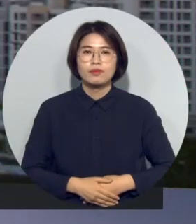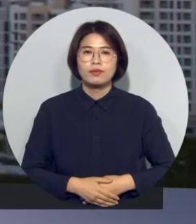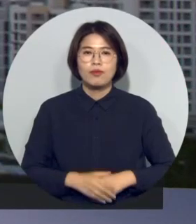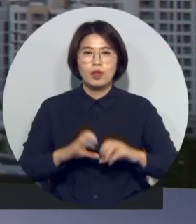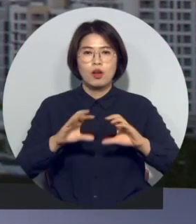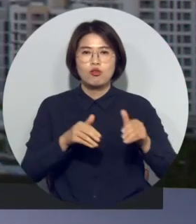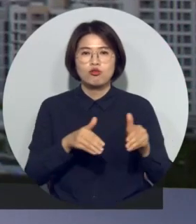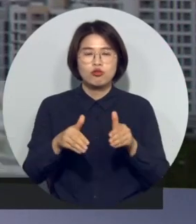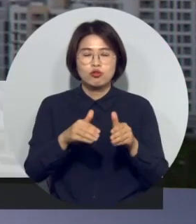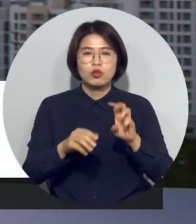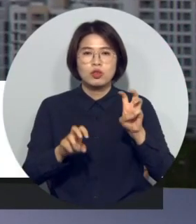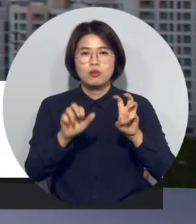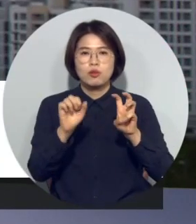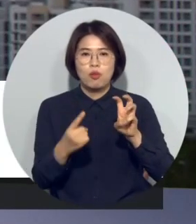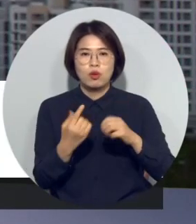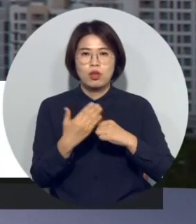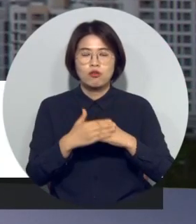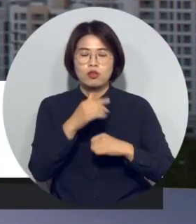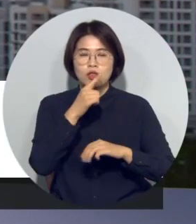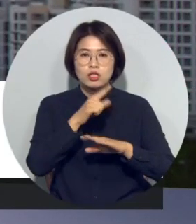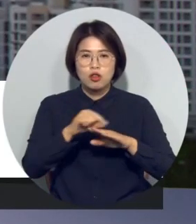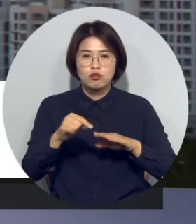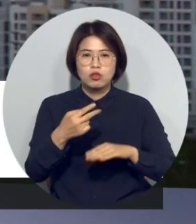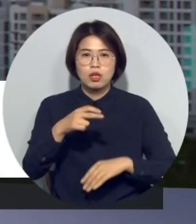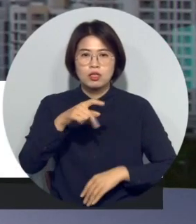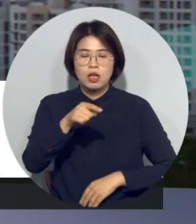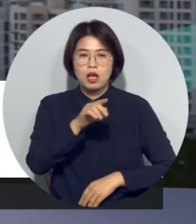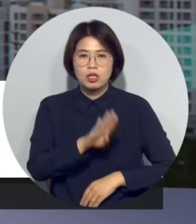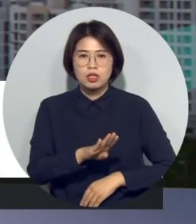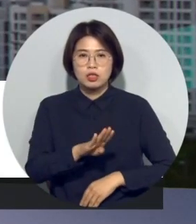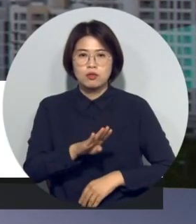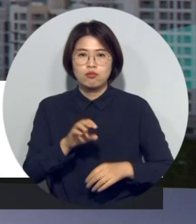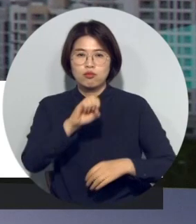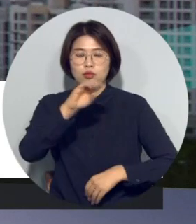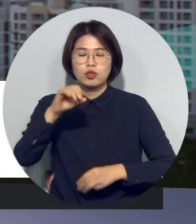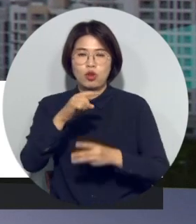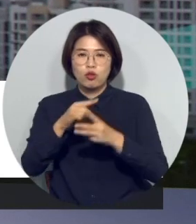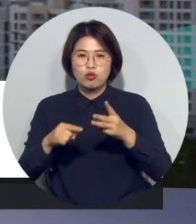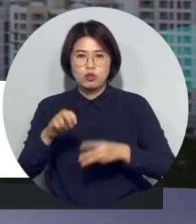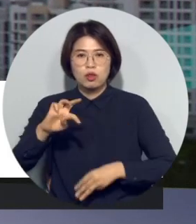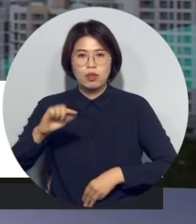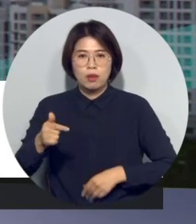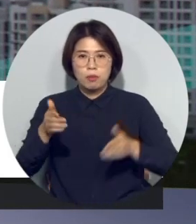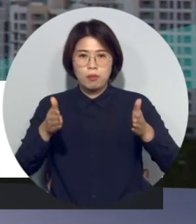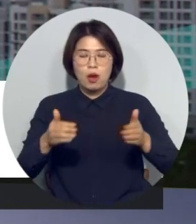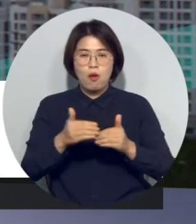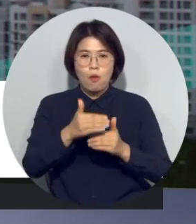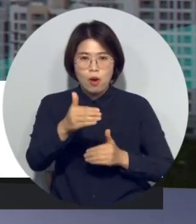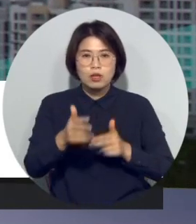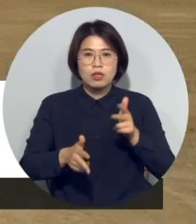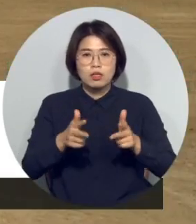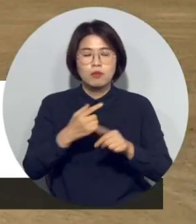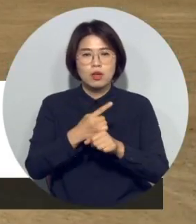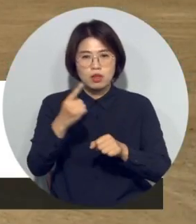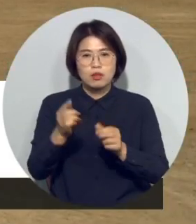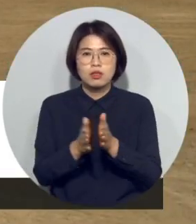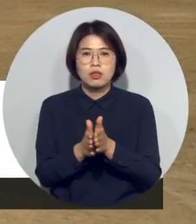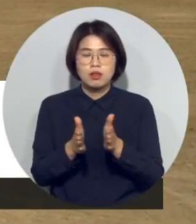국도 3 10호선 대구 달성군 가 사업에서 성주 선남 명 구간 확장 사업이 내년부터 시작됩니다